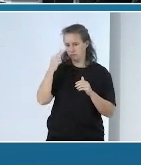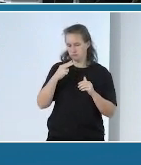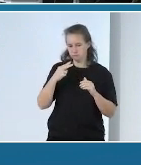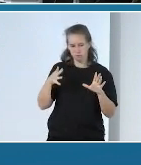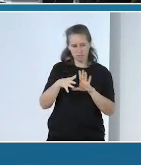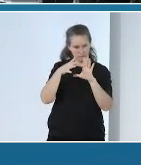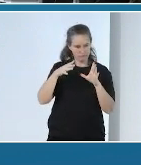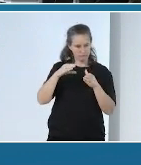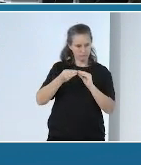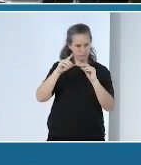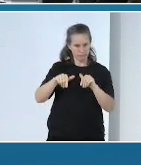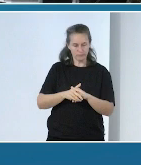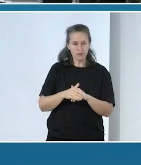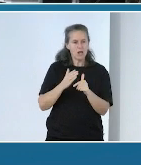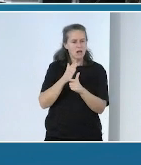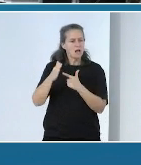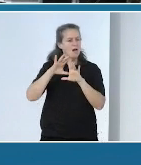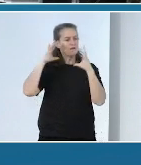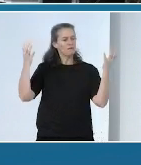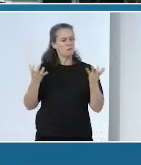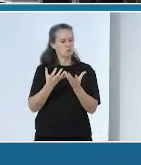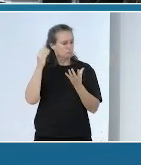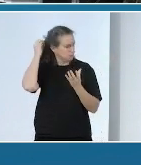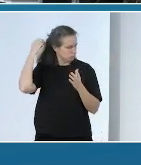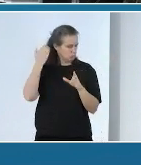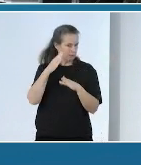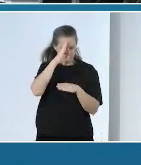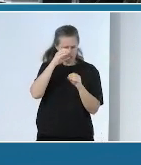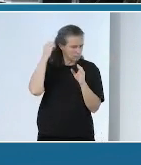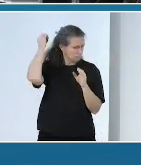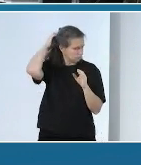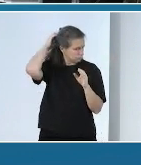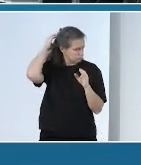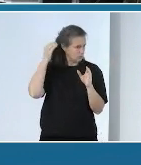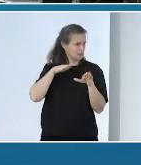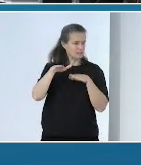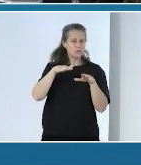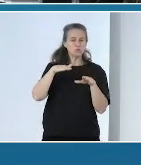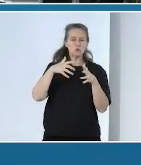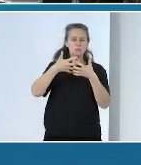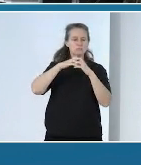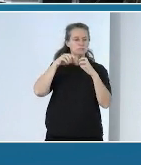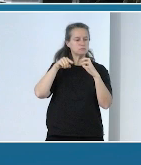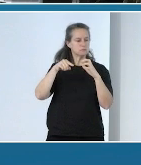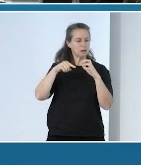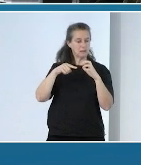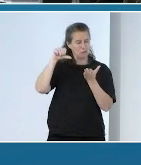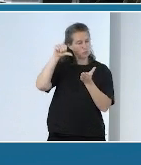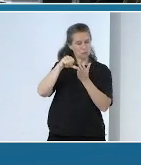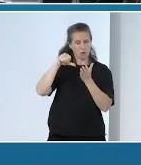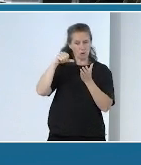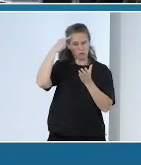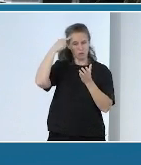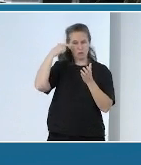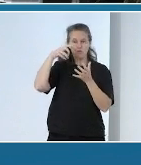Et on a montré aussi que le volume de l'hippocampe, le volume de cette structure cérébrale, donc qui est très centrale au niveau